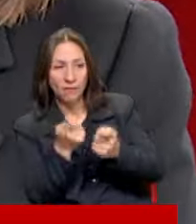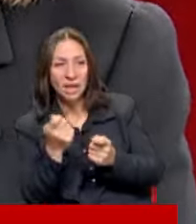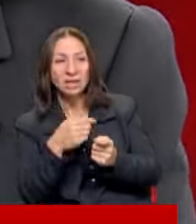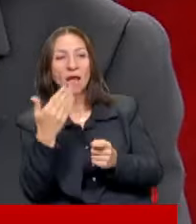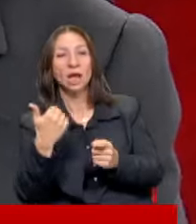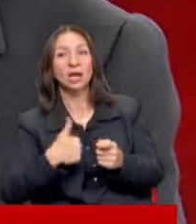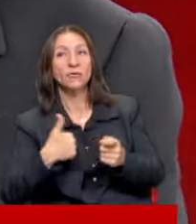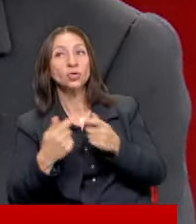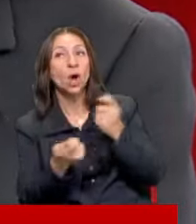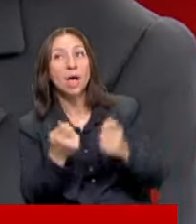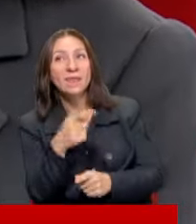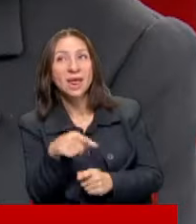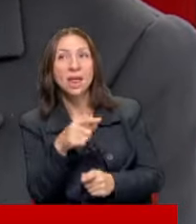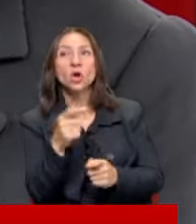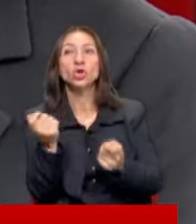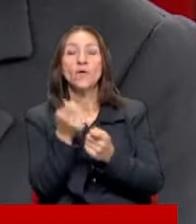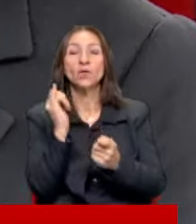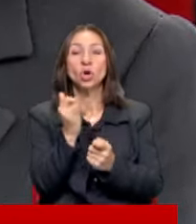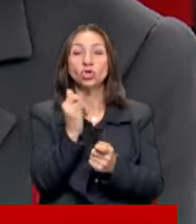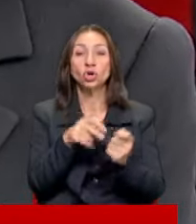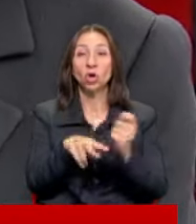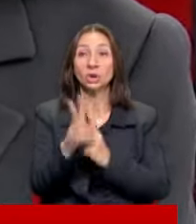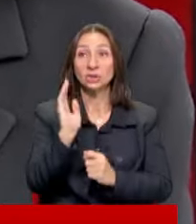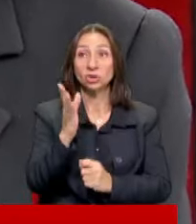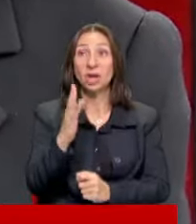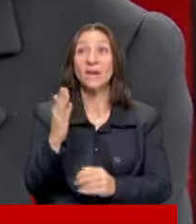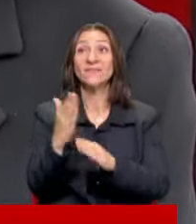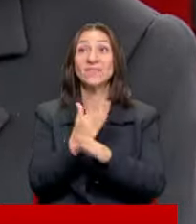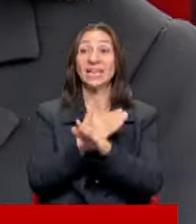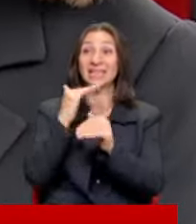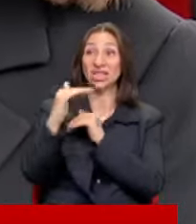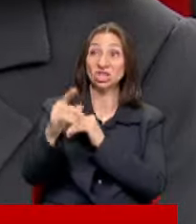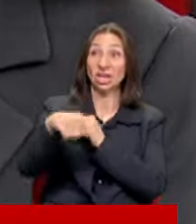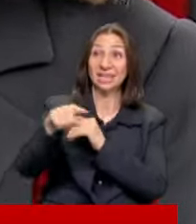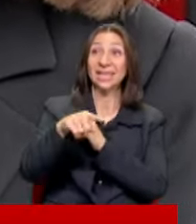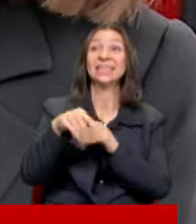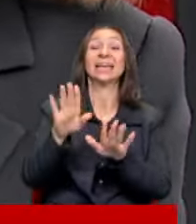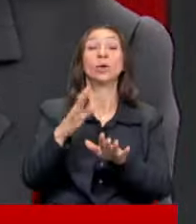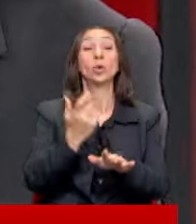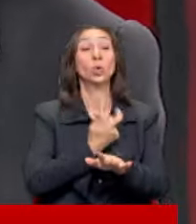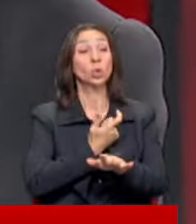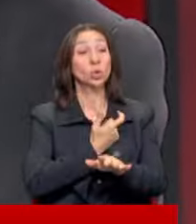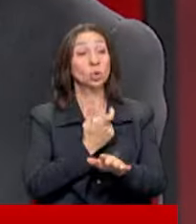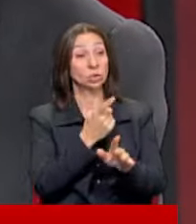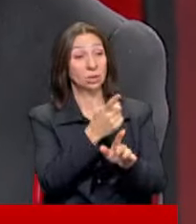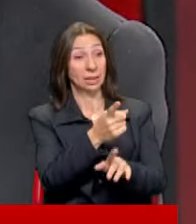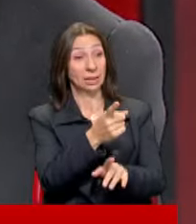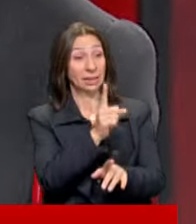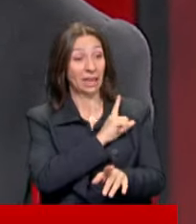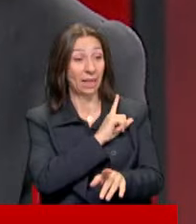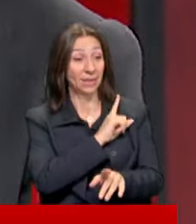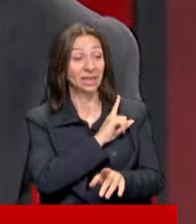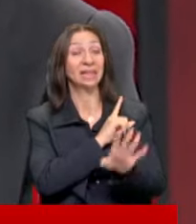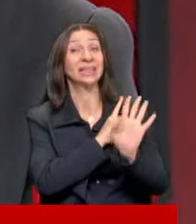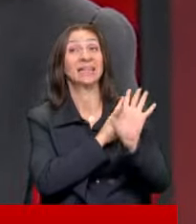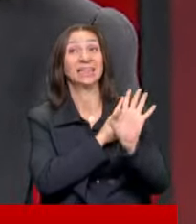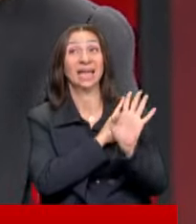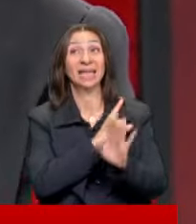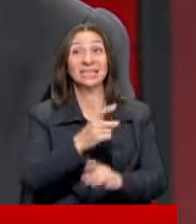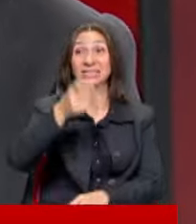diğer kamu görevlileri görevi kötüye kullanıyorsa vatandaştan değil hukukun kendilerine verdiği talimattan değil